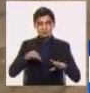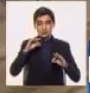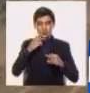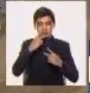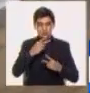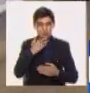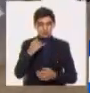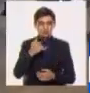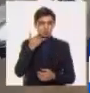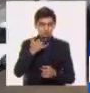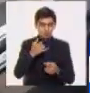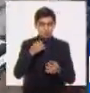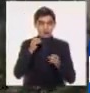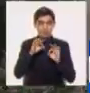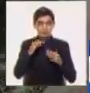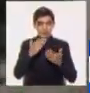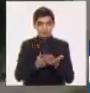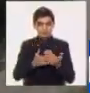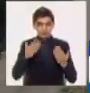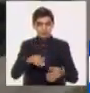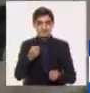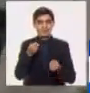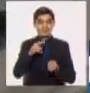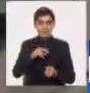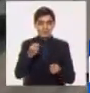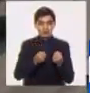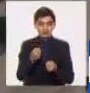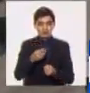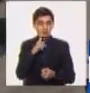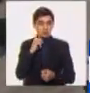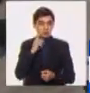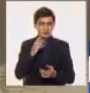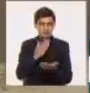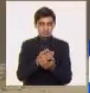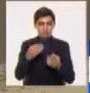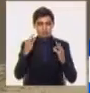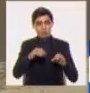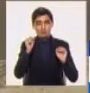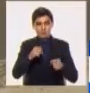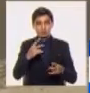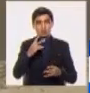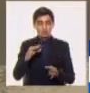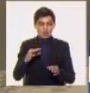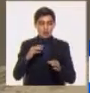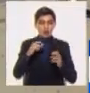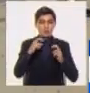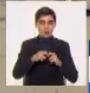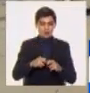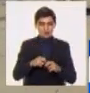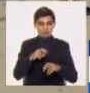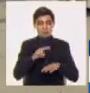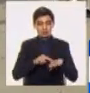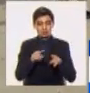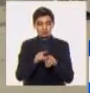ситуацию, только по телефону объяснили, что для продовольственных авто есть зеленый коридор. Но в любом случае полиция проверяет разрешительные